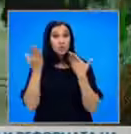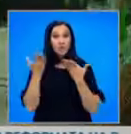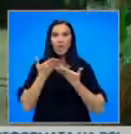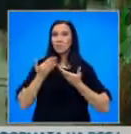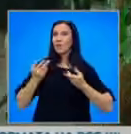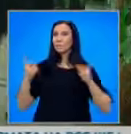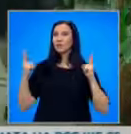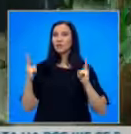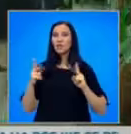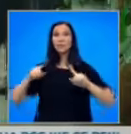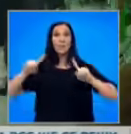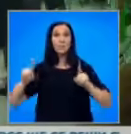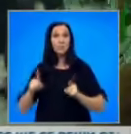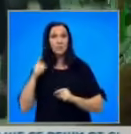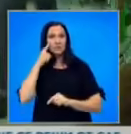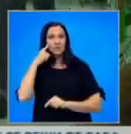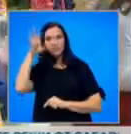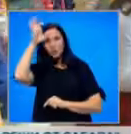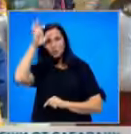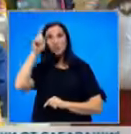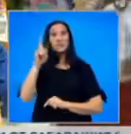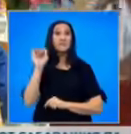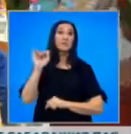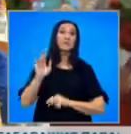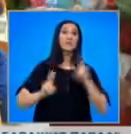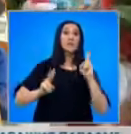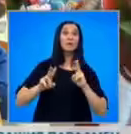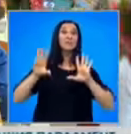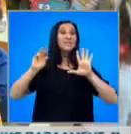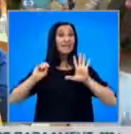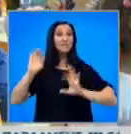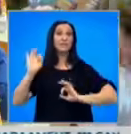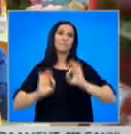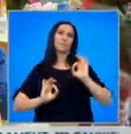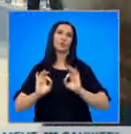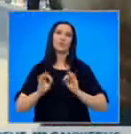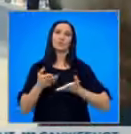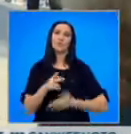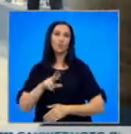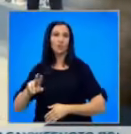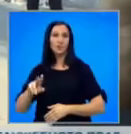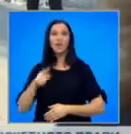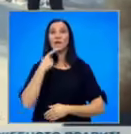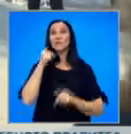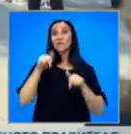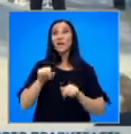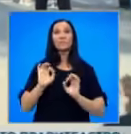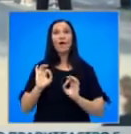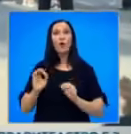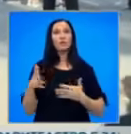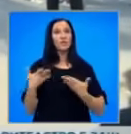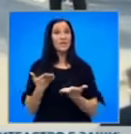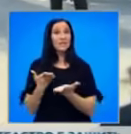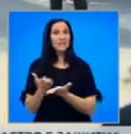няма решения и за бързи тестове на учениците. Трябва да са съгласни 90% от родителите. За сега такова желание